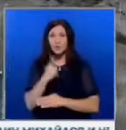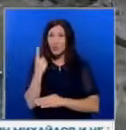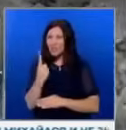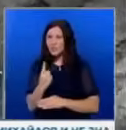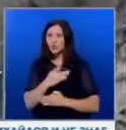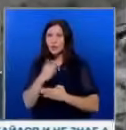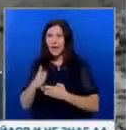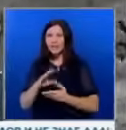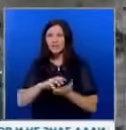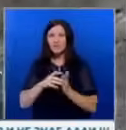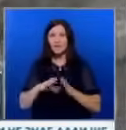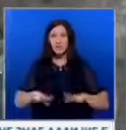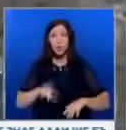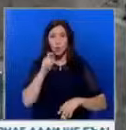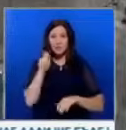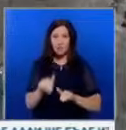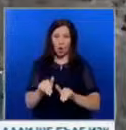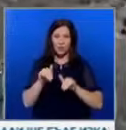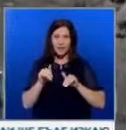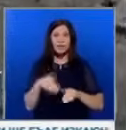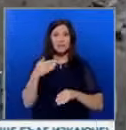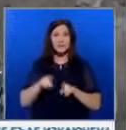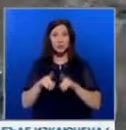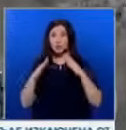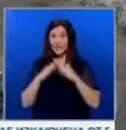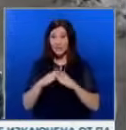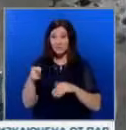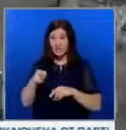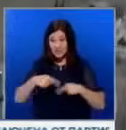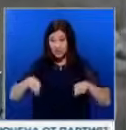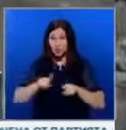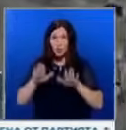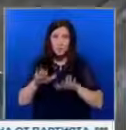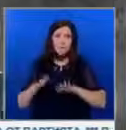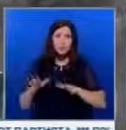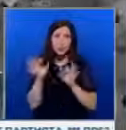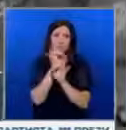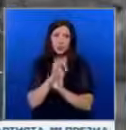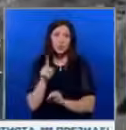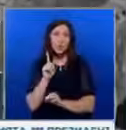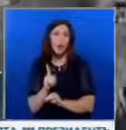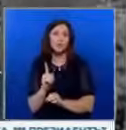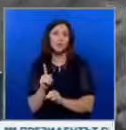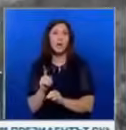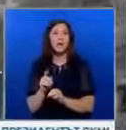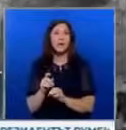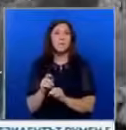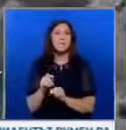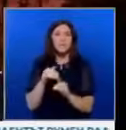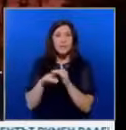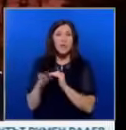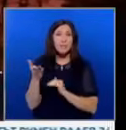квартали на града. Украинците се изтеглиха, след като от сградите в тази зона не остана почти нищо, което да прикрива техните